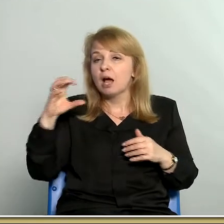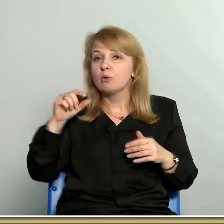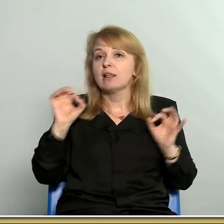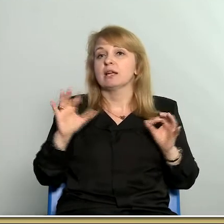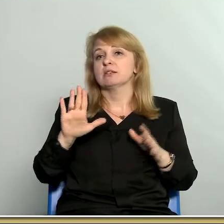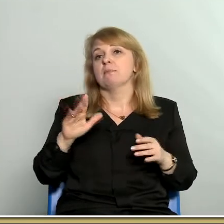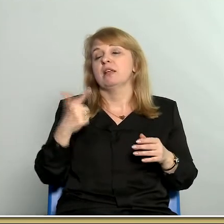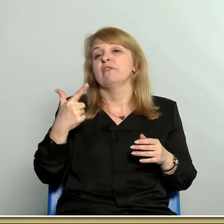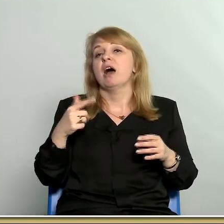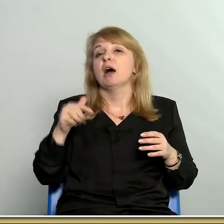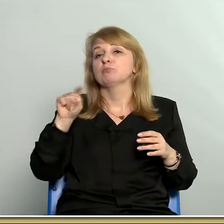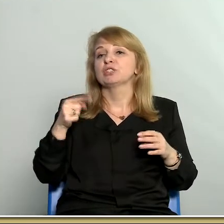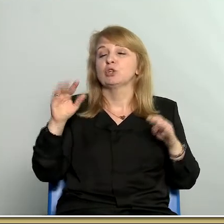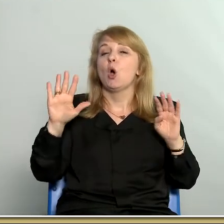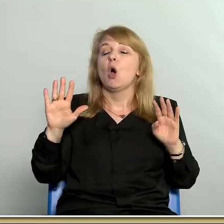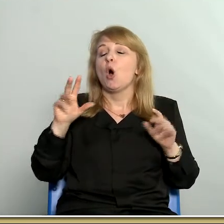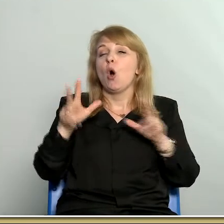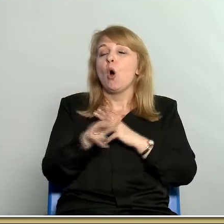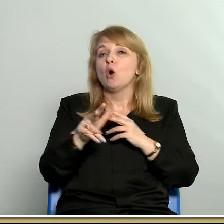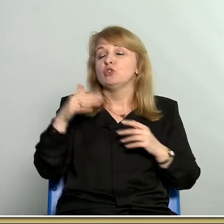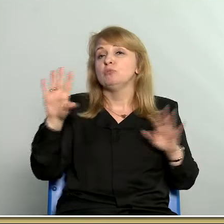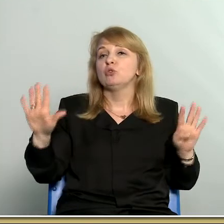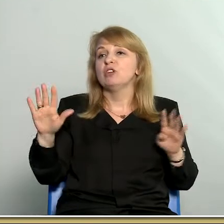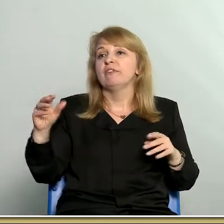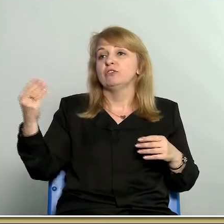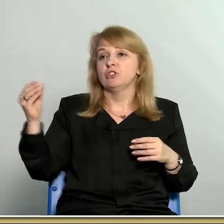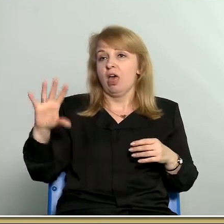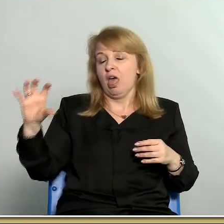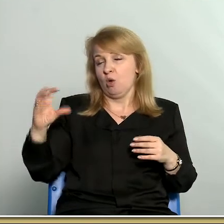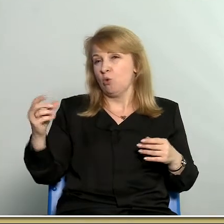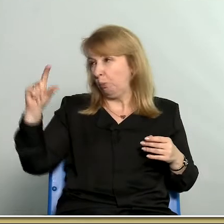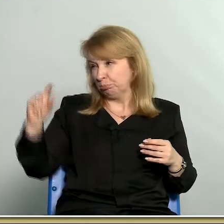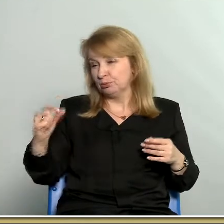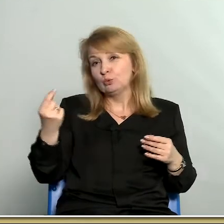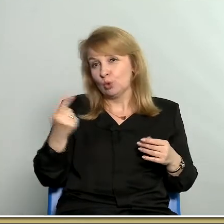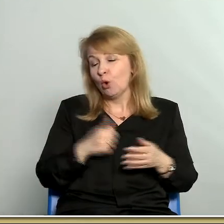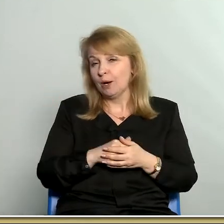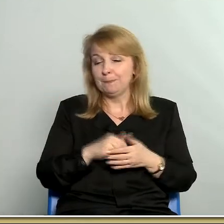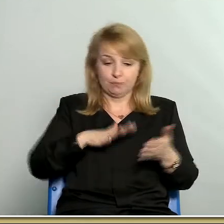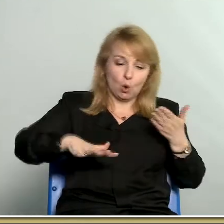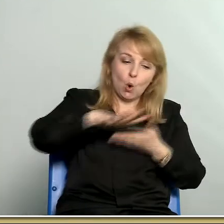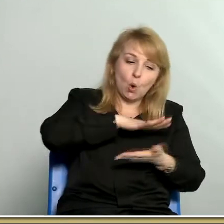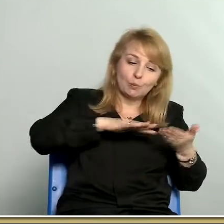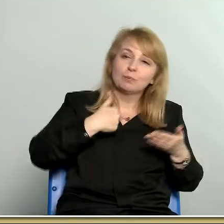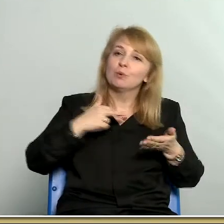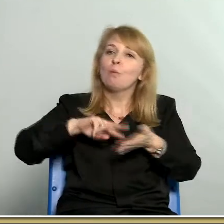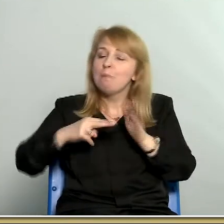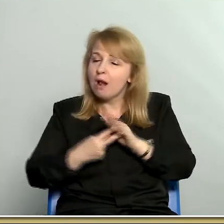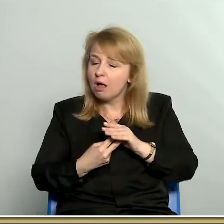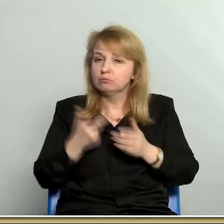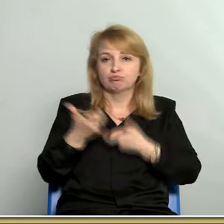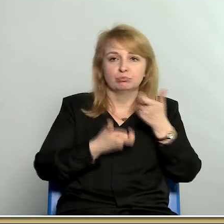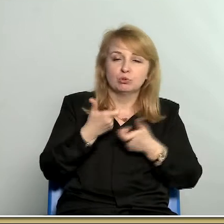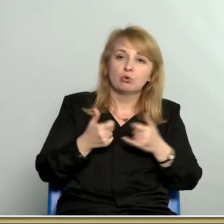,89 miliarda euro. Jeżeli chodzi o obszary, w których planujemy zastosować